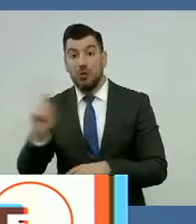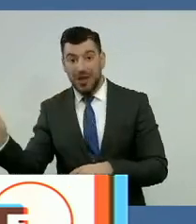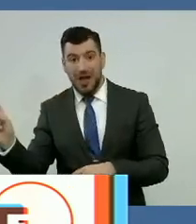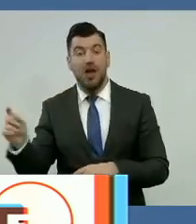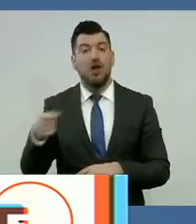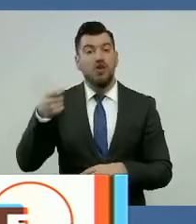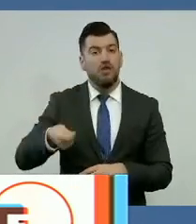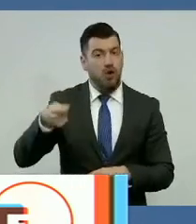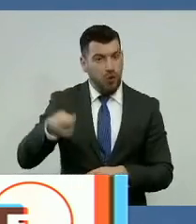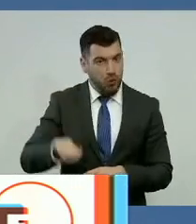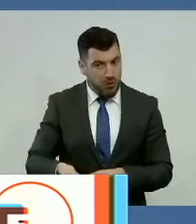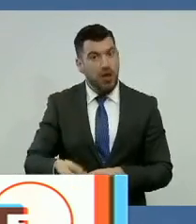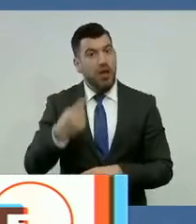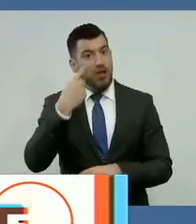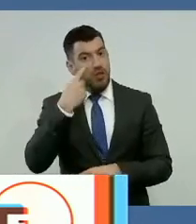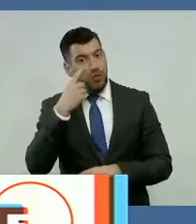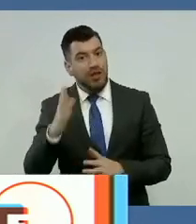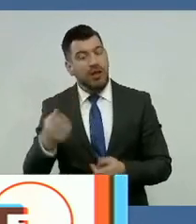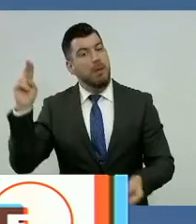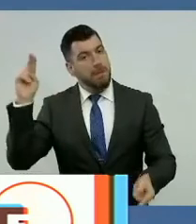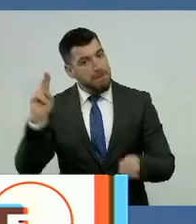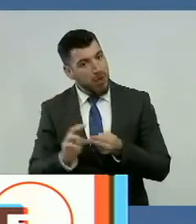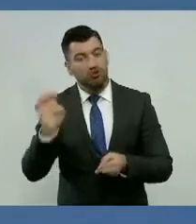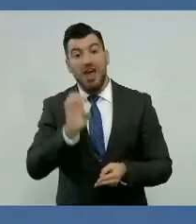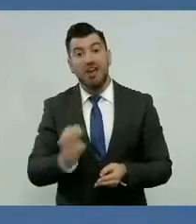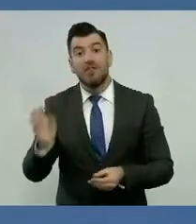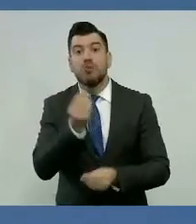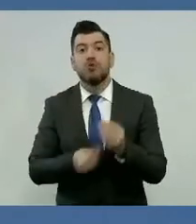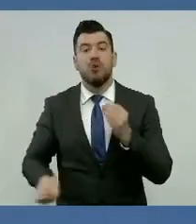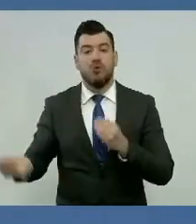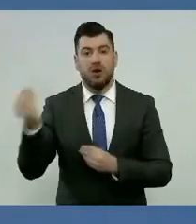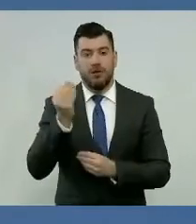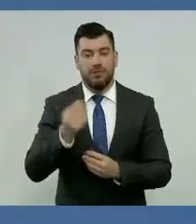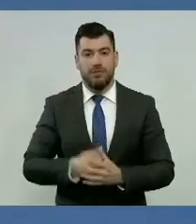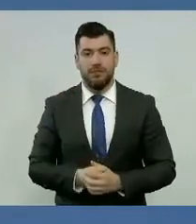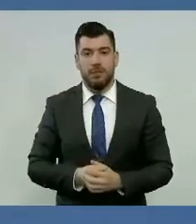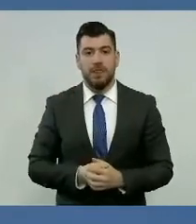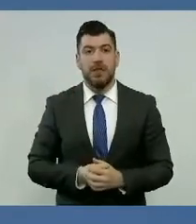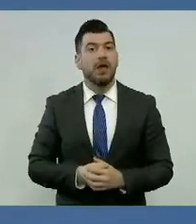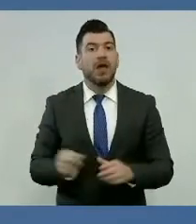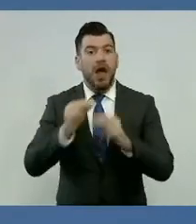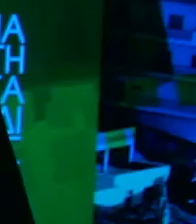μόνιμα ακόμα μεγαλύτερη μείωση του ένφια, αυξάνοντας το διαθέσιμο εισόδημά τους.